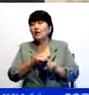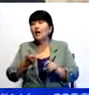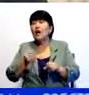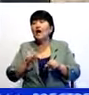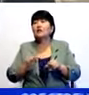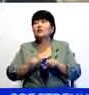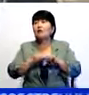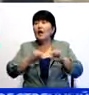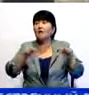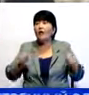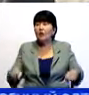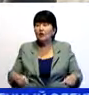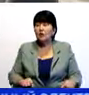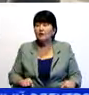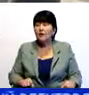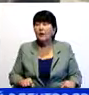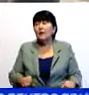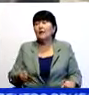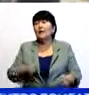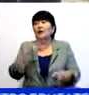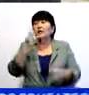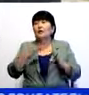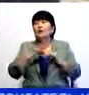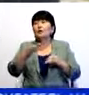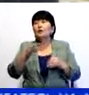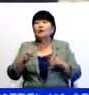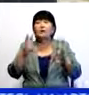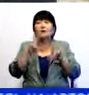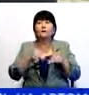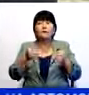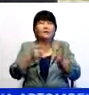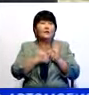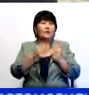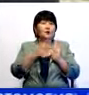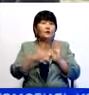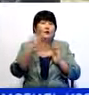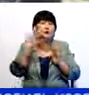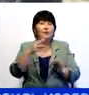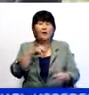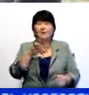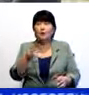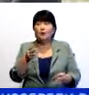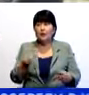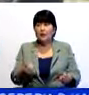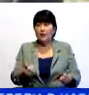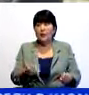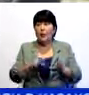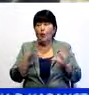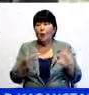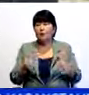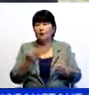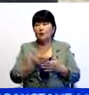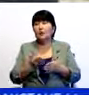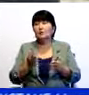газопровод. На 3 населенных пункта предусмотрено 795 миллионов тенге. В общей